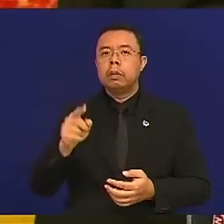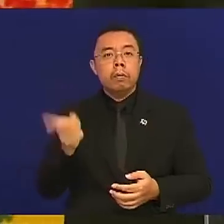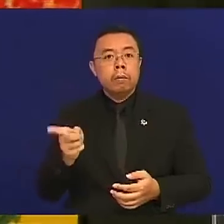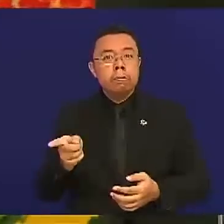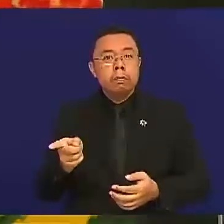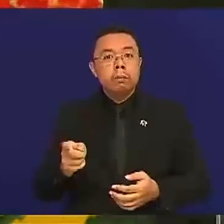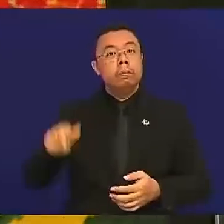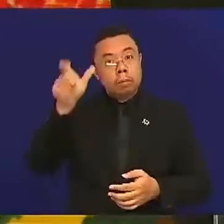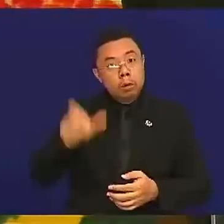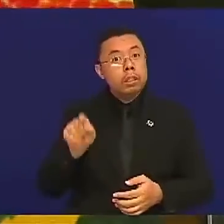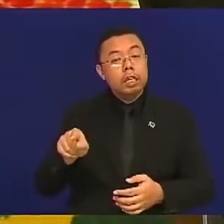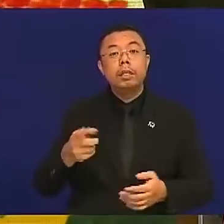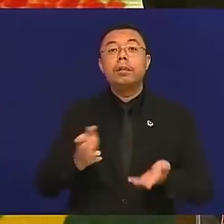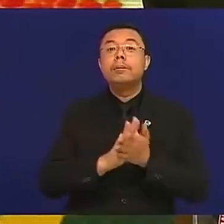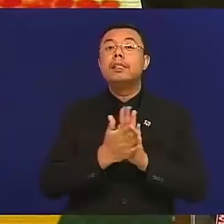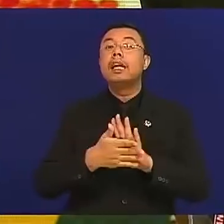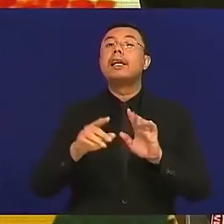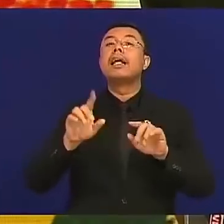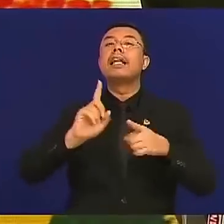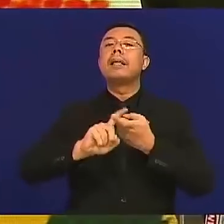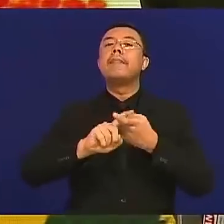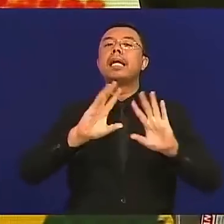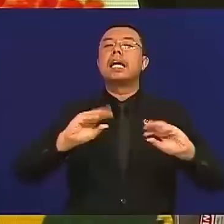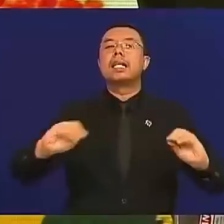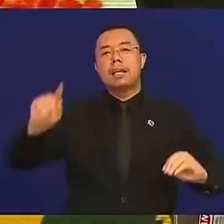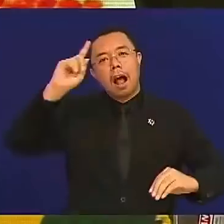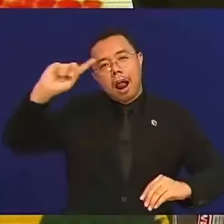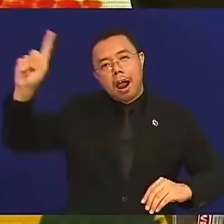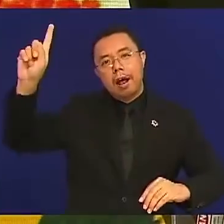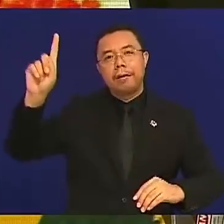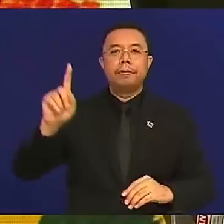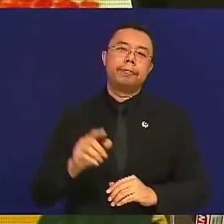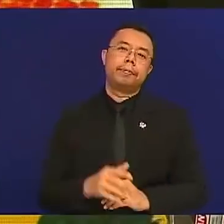Karena manusia menjadi kawan sekerja Allah.